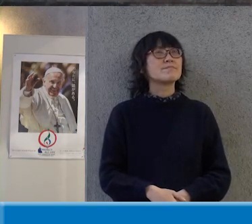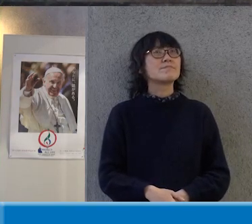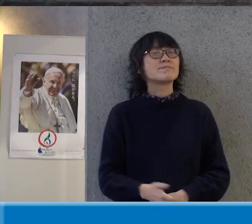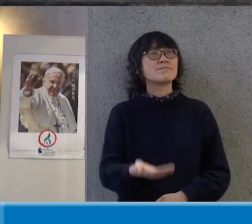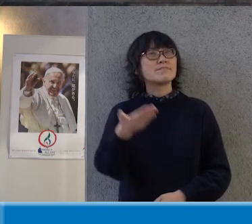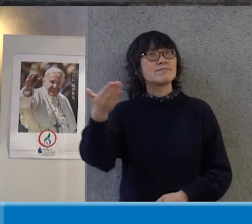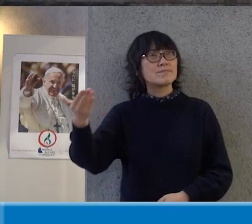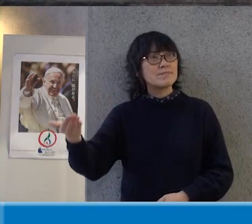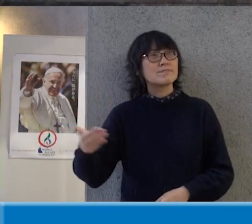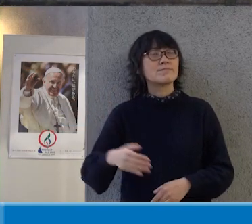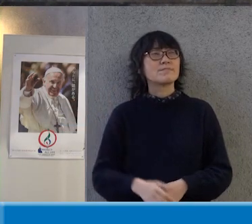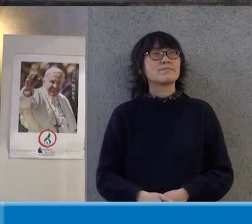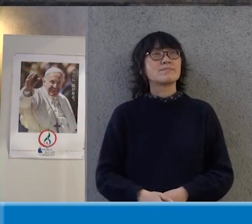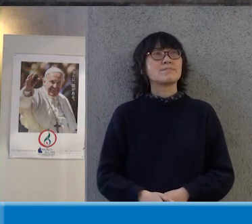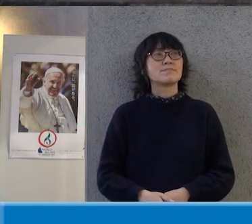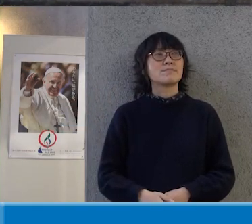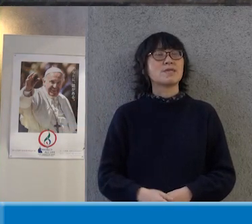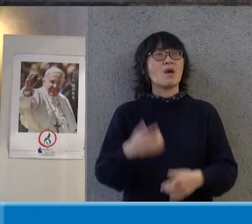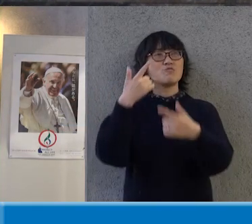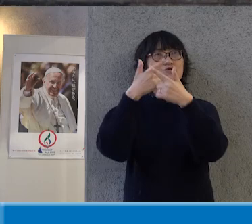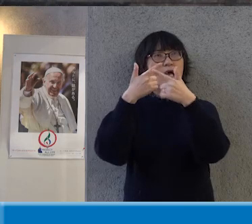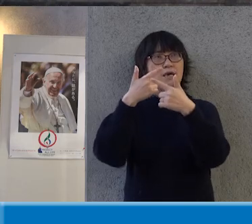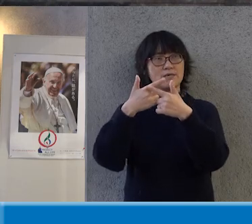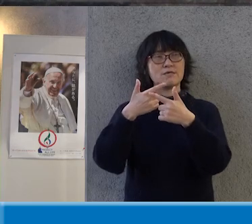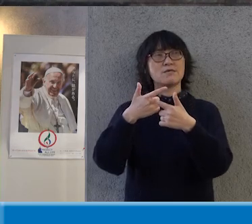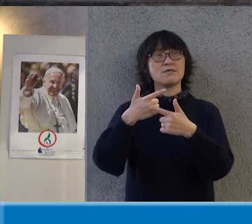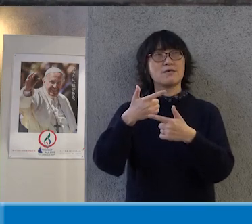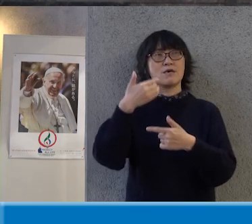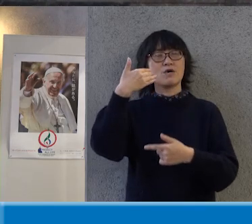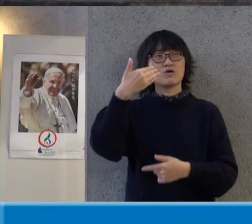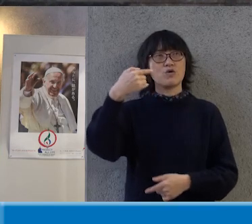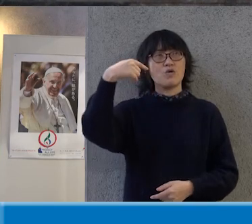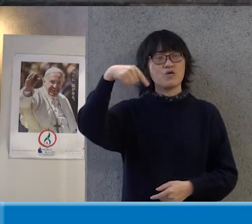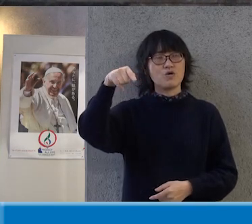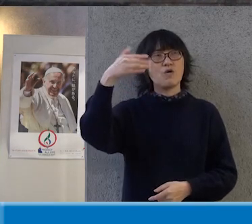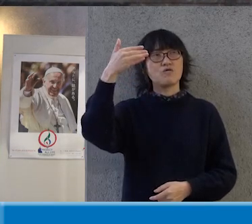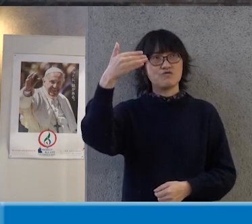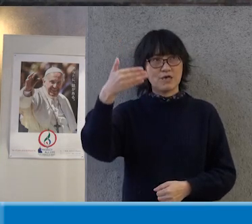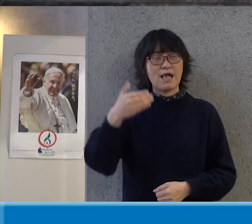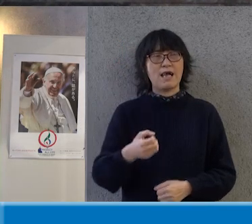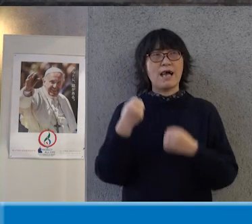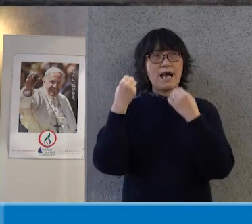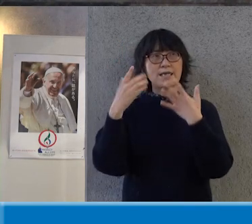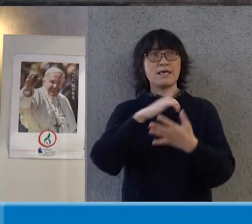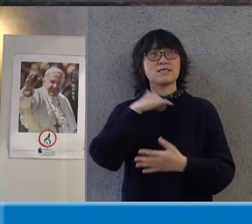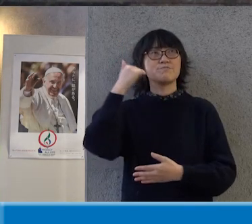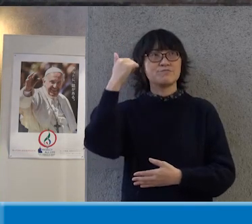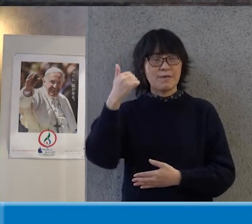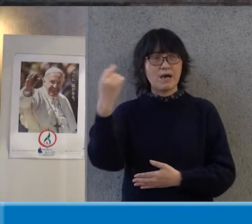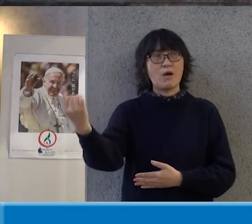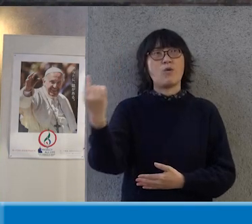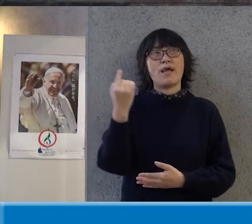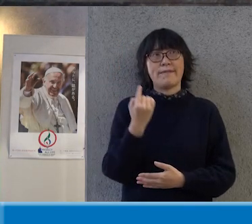そして釜山教区から新しい審査団が来られています